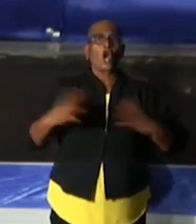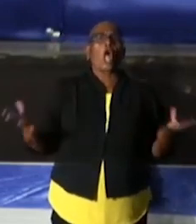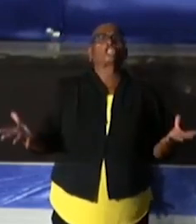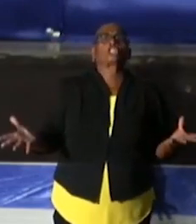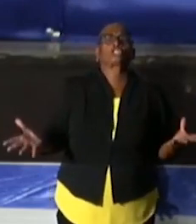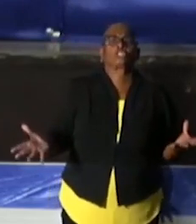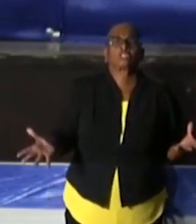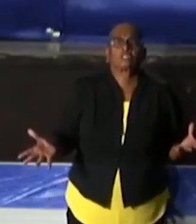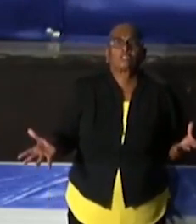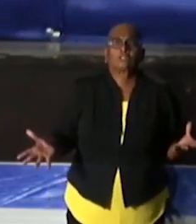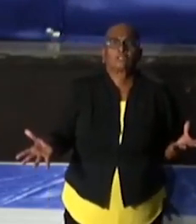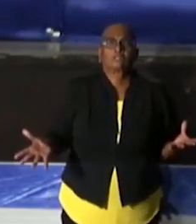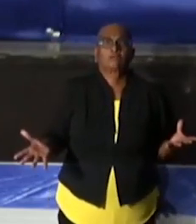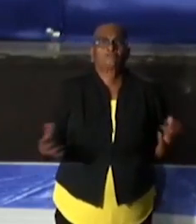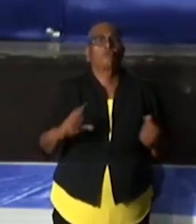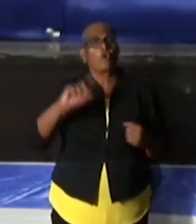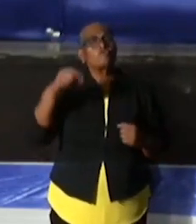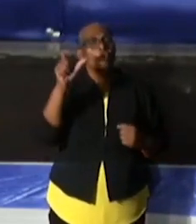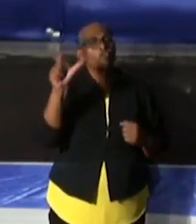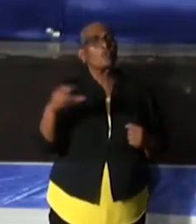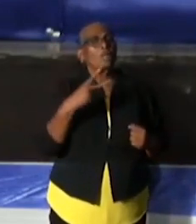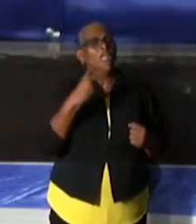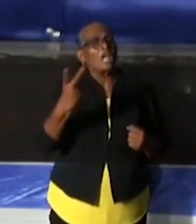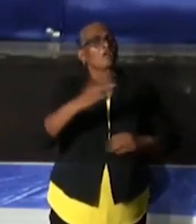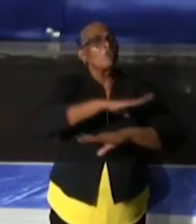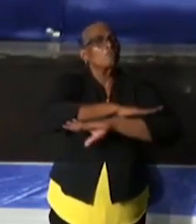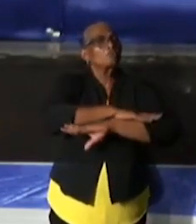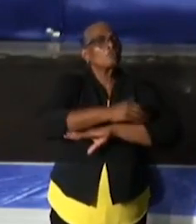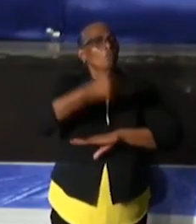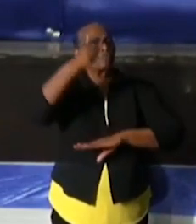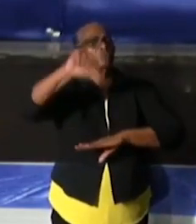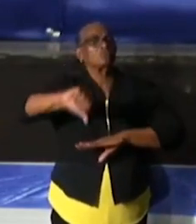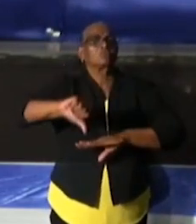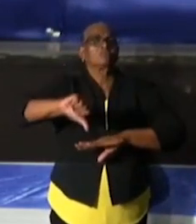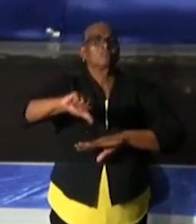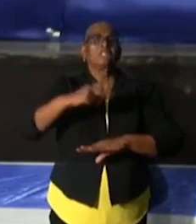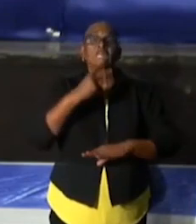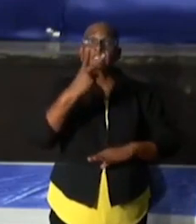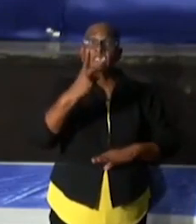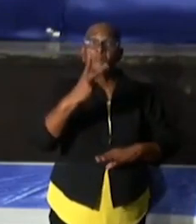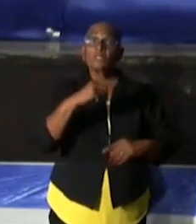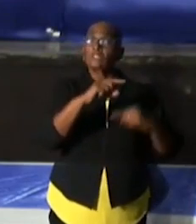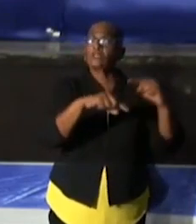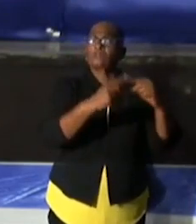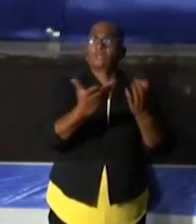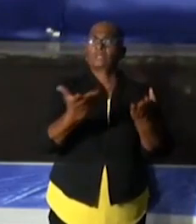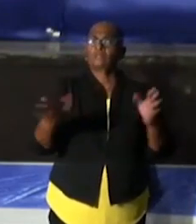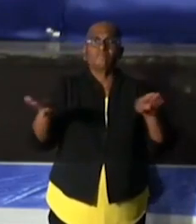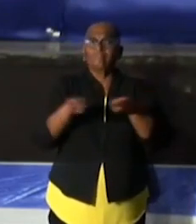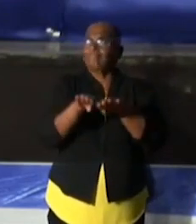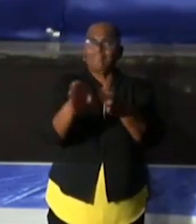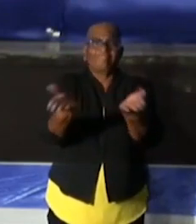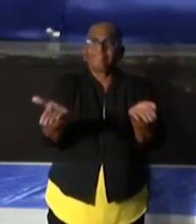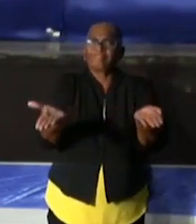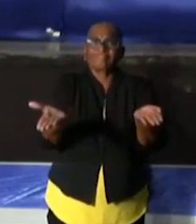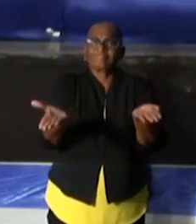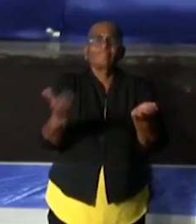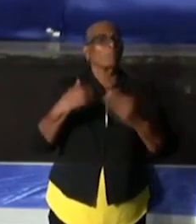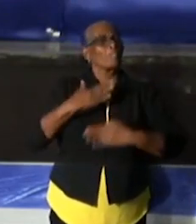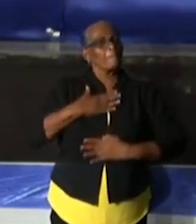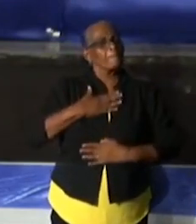kijken naar de volgende week hoe de effecten zijn hiervan. Zien we ook deze ontwikkelingen tegelijk. Dus daarom maak ik mij terecht, denk